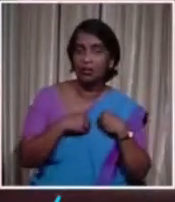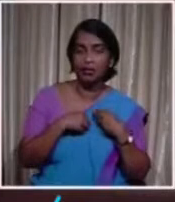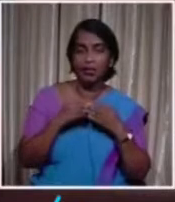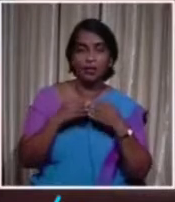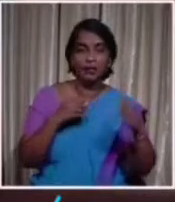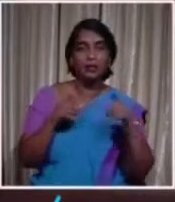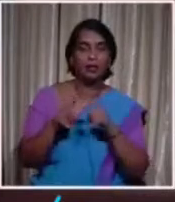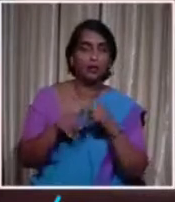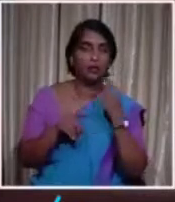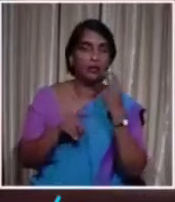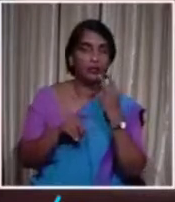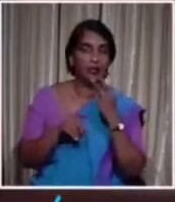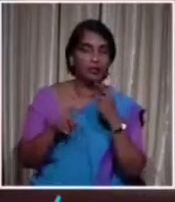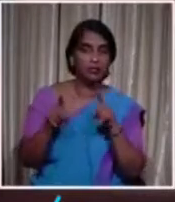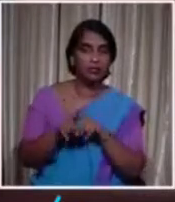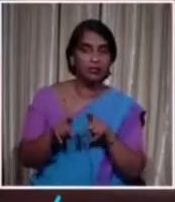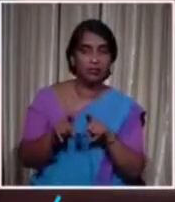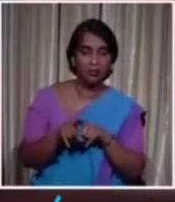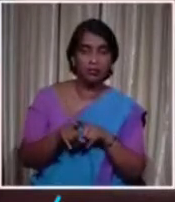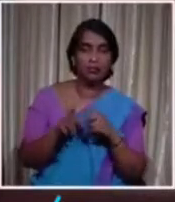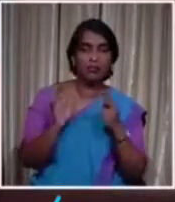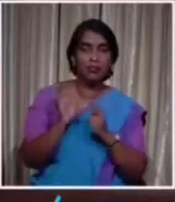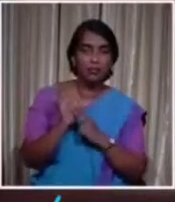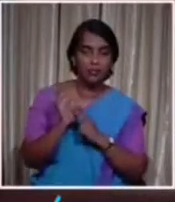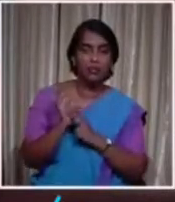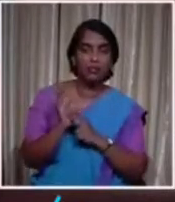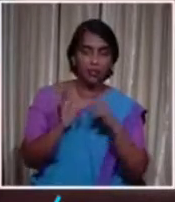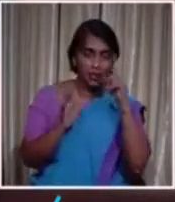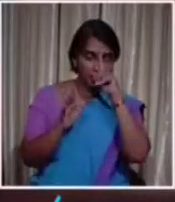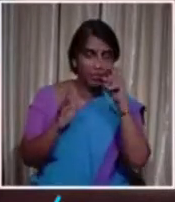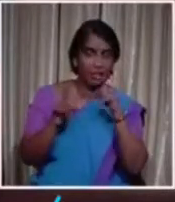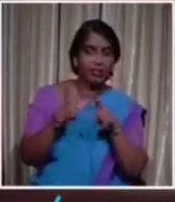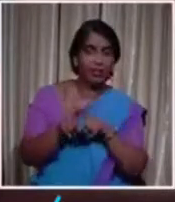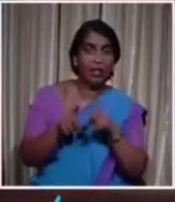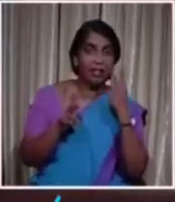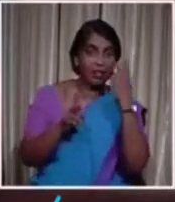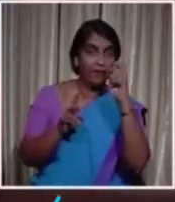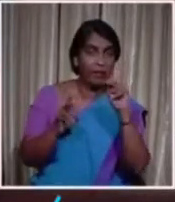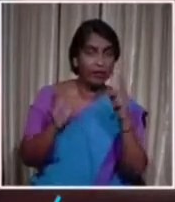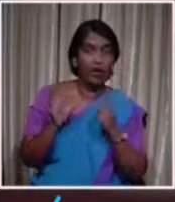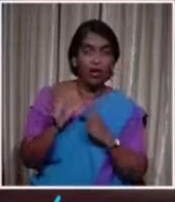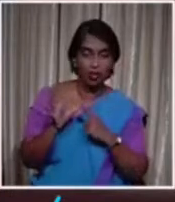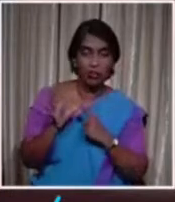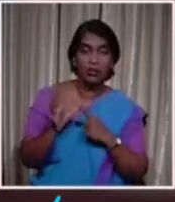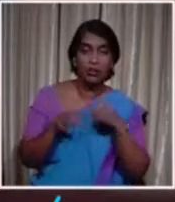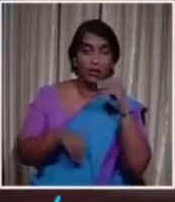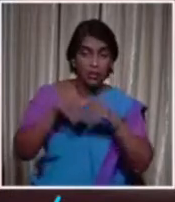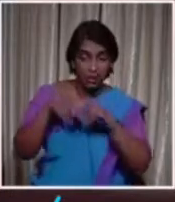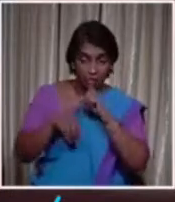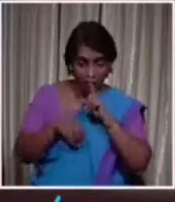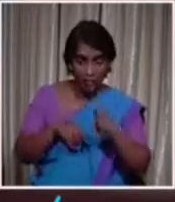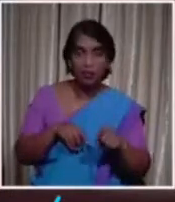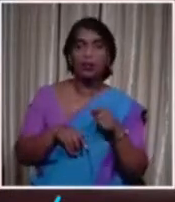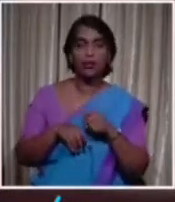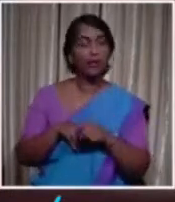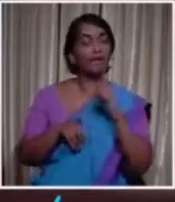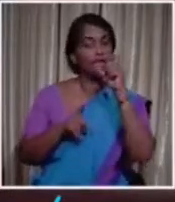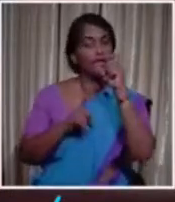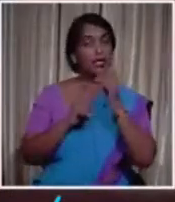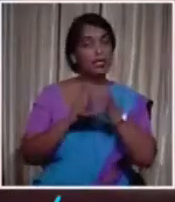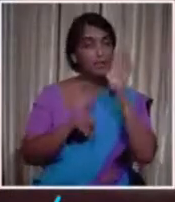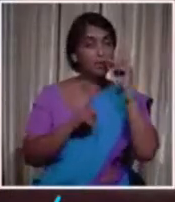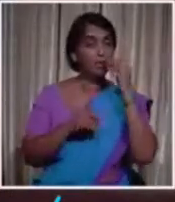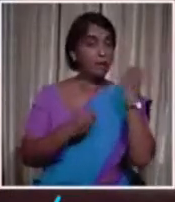मे नवंबर मासे दिदा विश्य अगोस्त मासे ये जनमते अने मे व्यवस्था